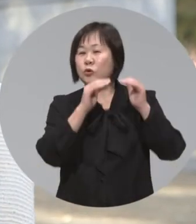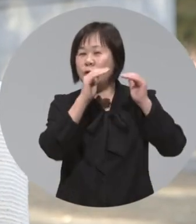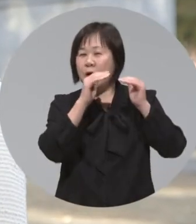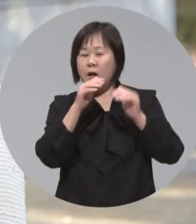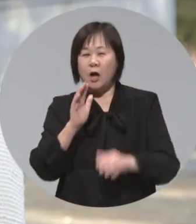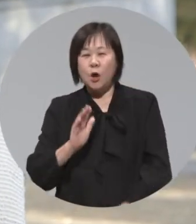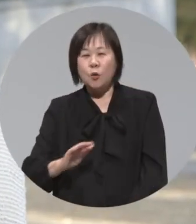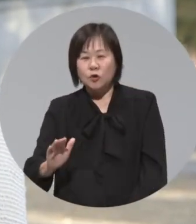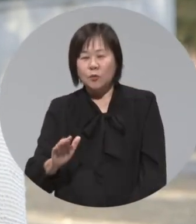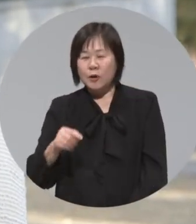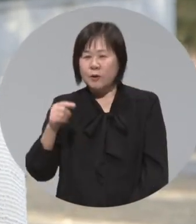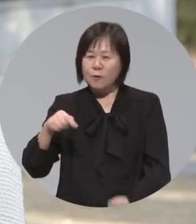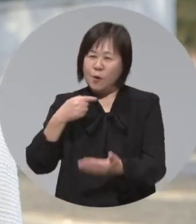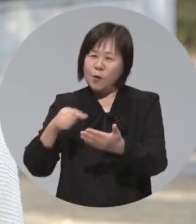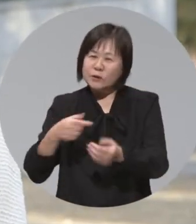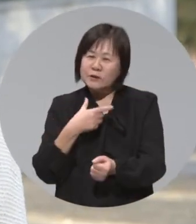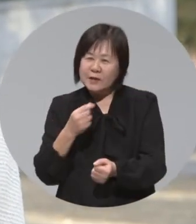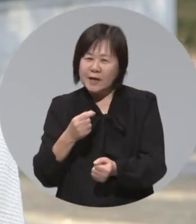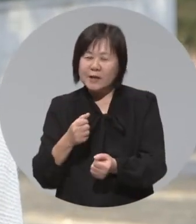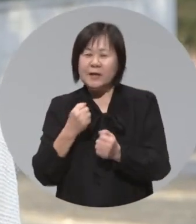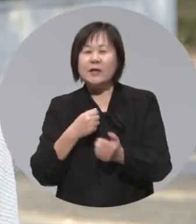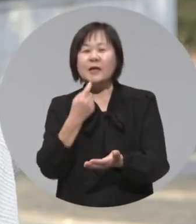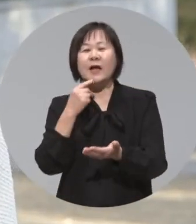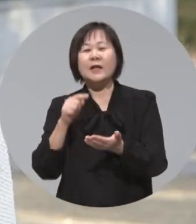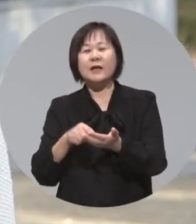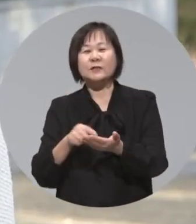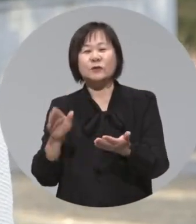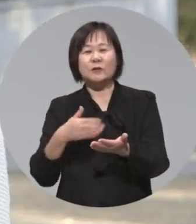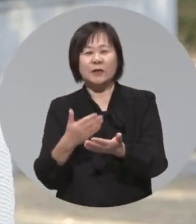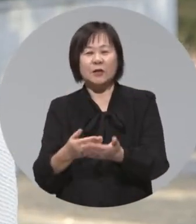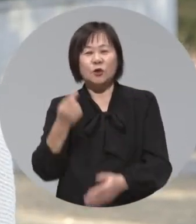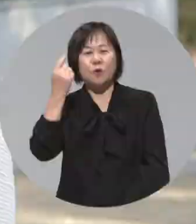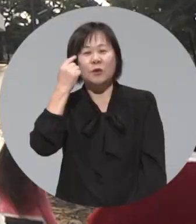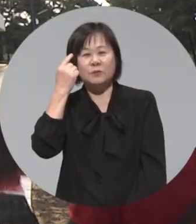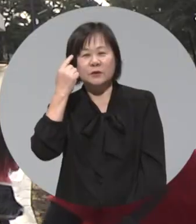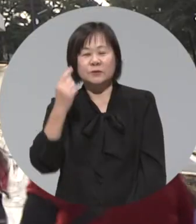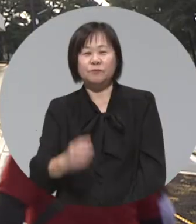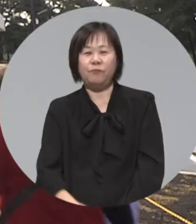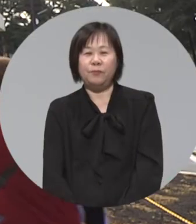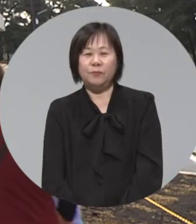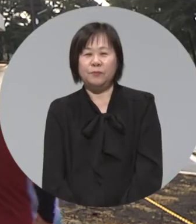もにこういう仕掛けをしたいっていうのがうんとやりやすくなったんじゃないかなっていうふうに思います。